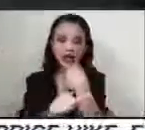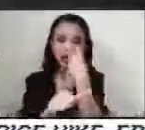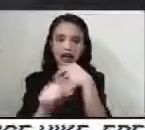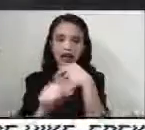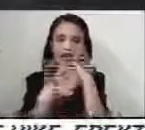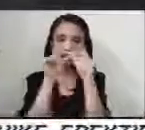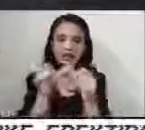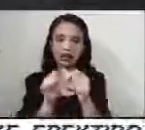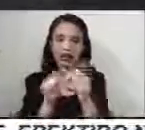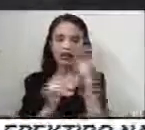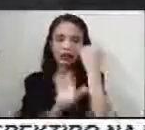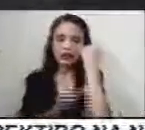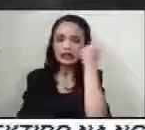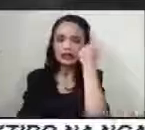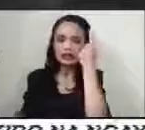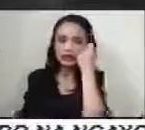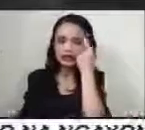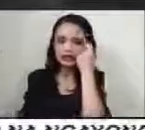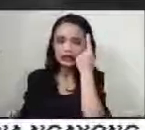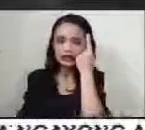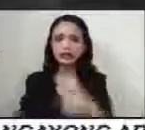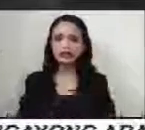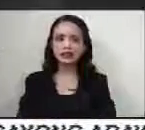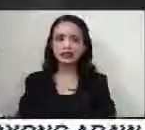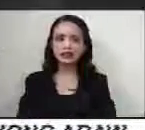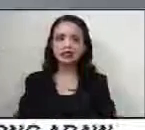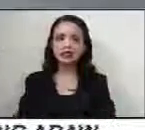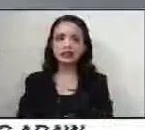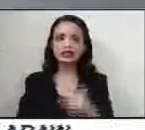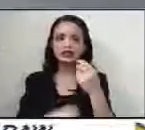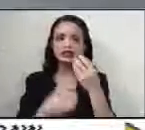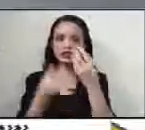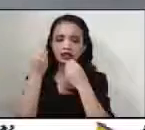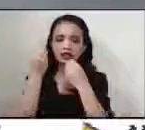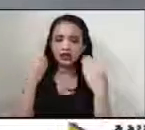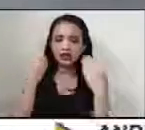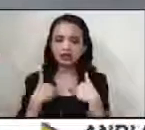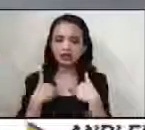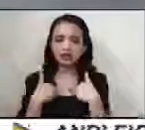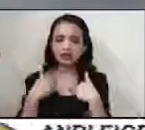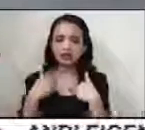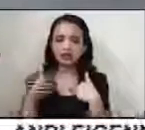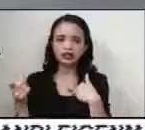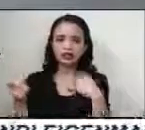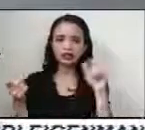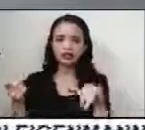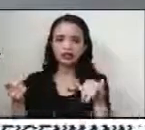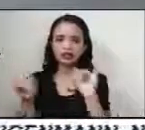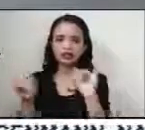maaari ba sila makakuha ng refund. Mula rito sa Davao City, Claudette Loreto para sa Bayan.